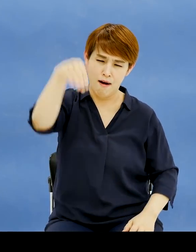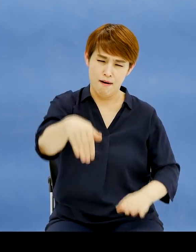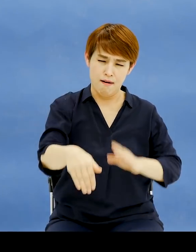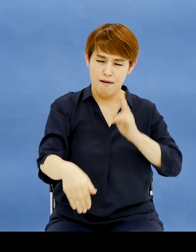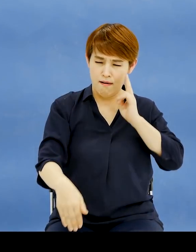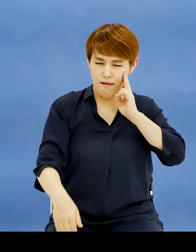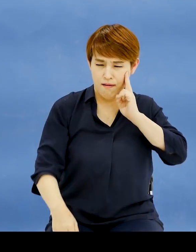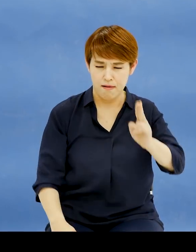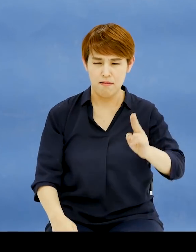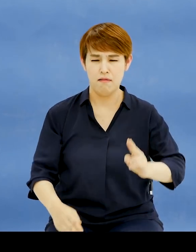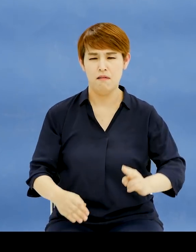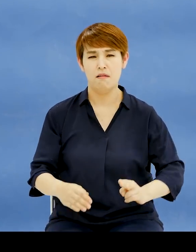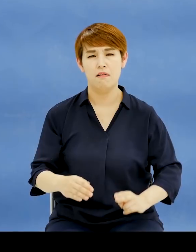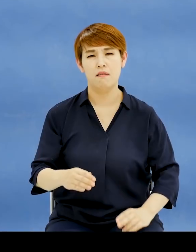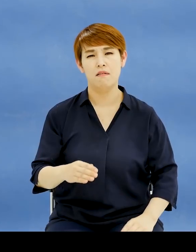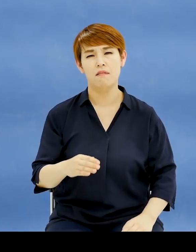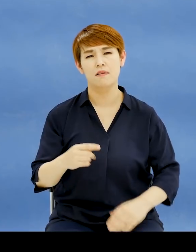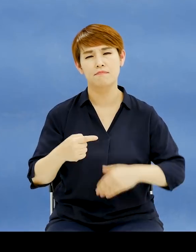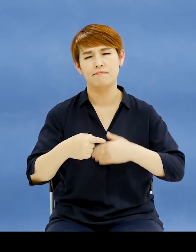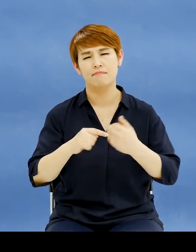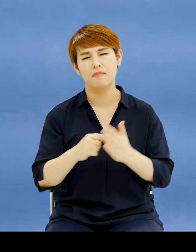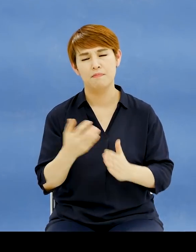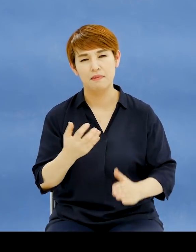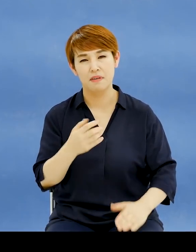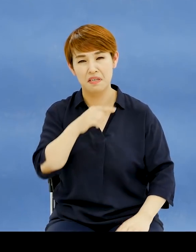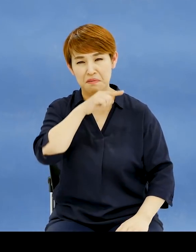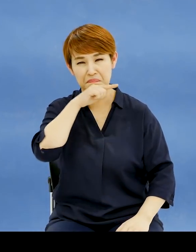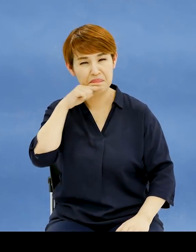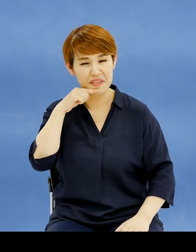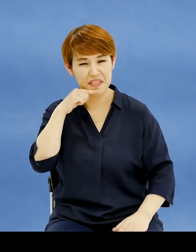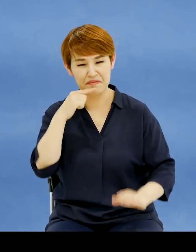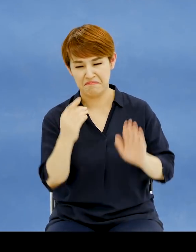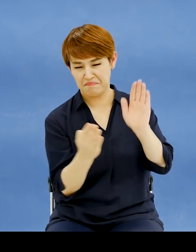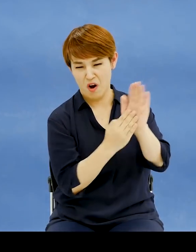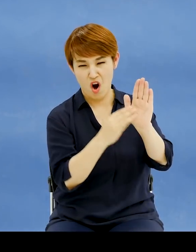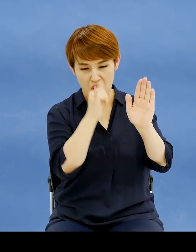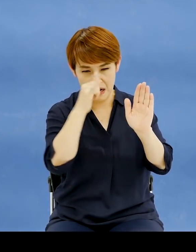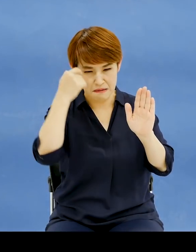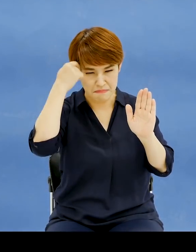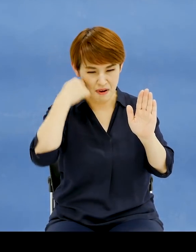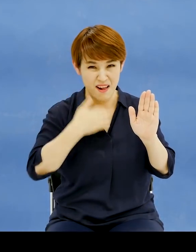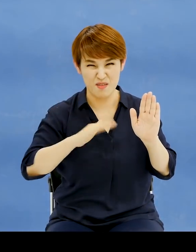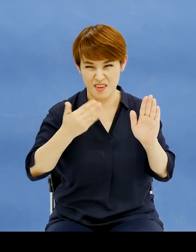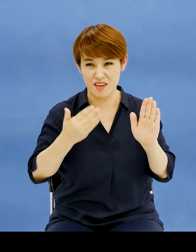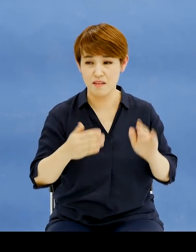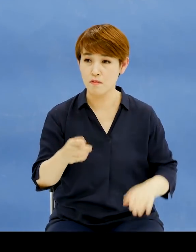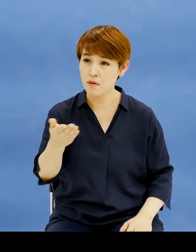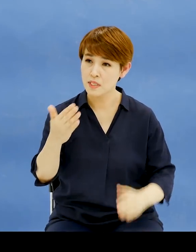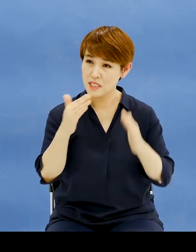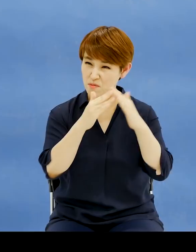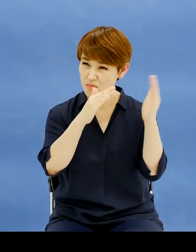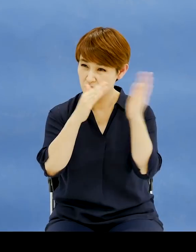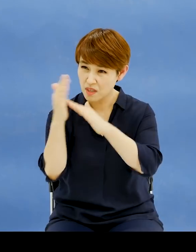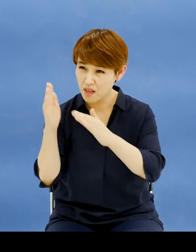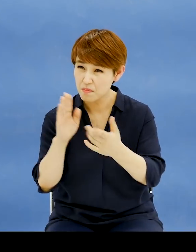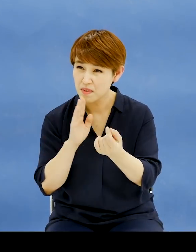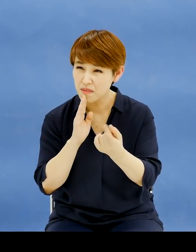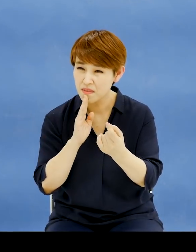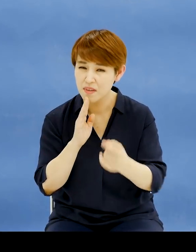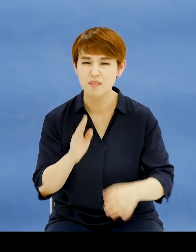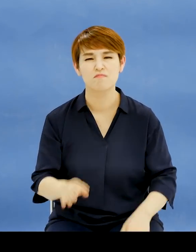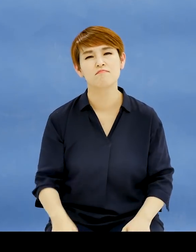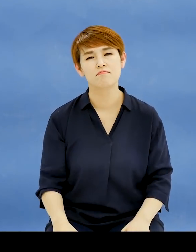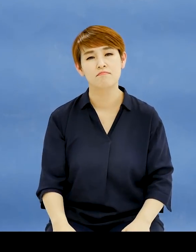얼마나 비참한 기분인지를 그때 빨간 딱지를 통해서 느끼신 게 아니겠어요? 그럼 집도 이제 이사를 갔겠네요? 네. 어떤 집으로